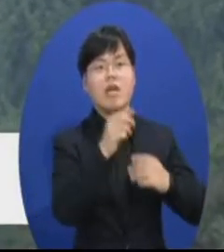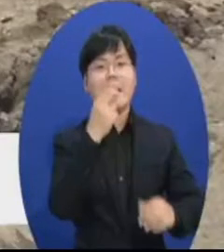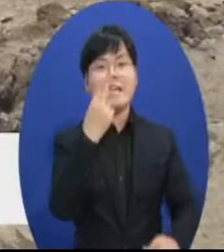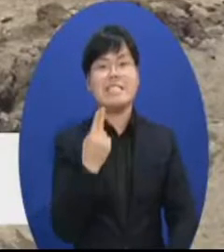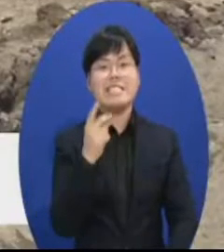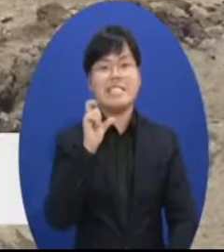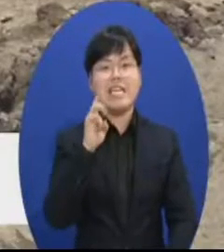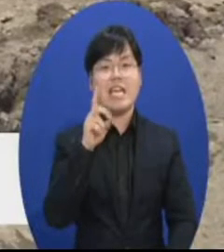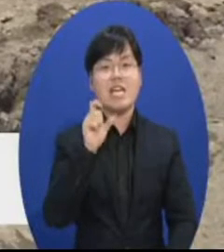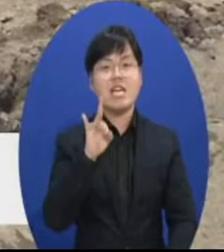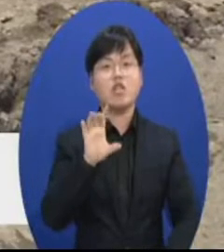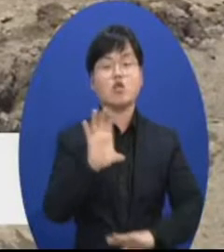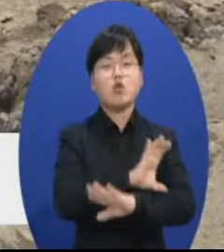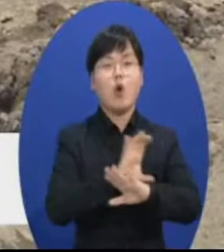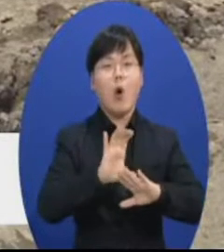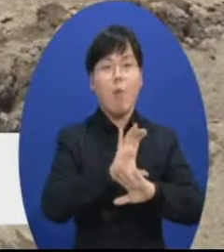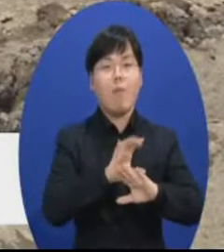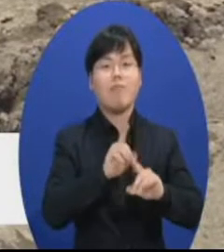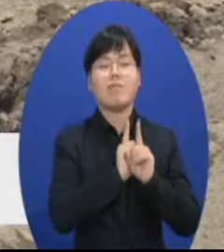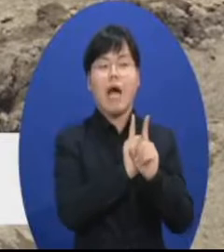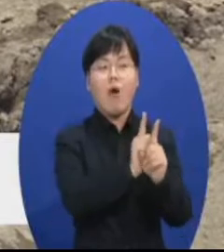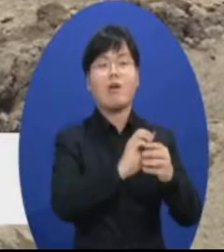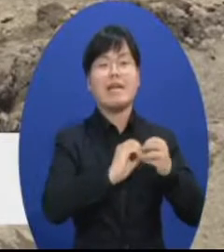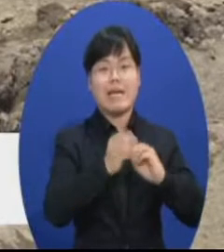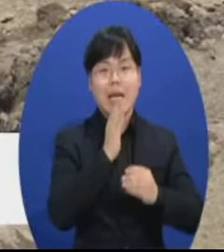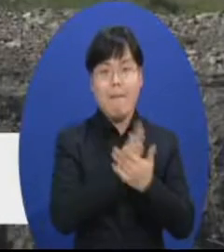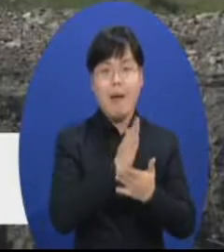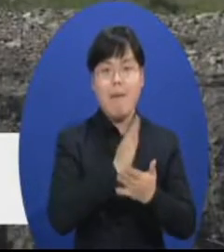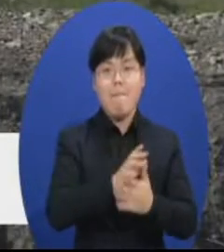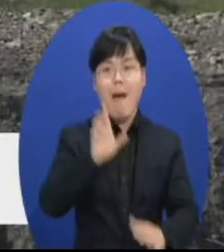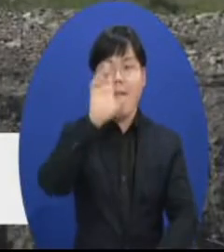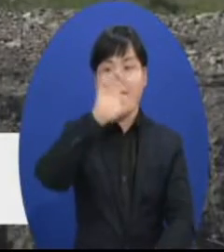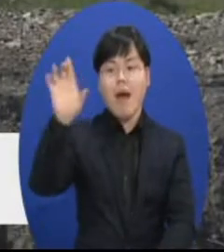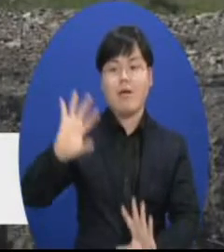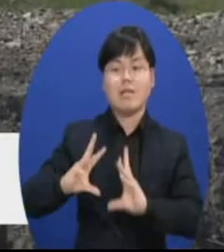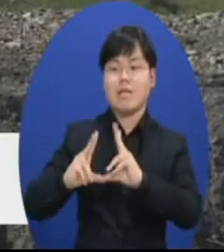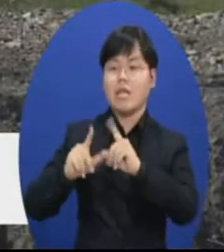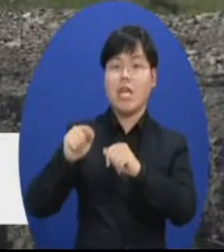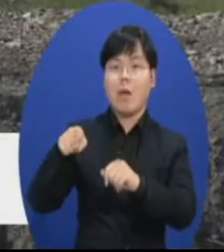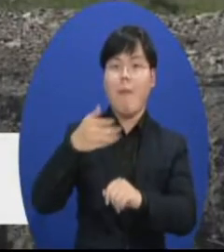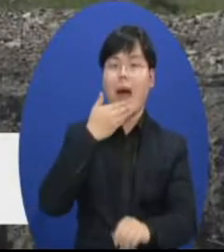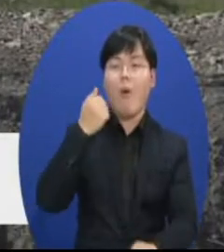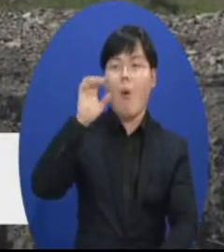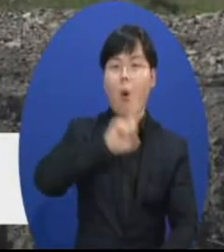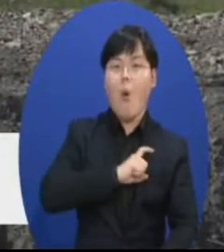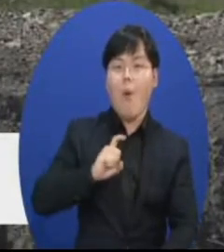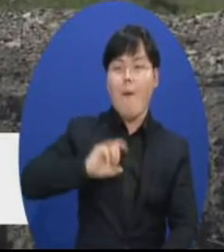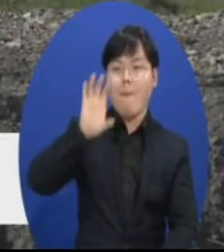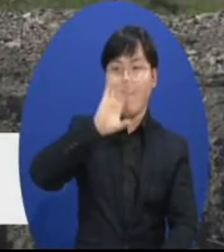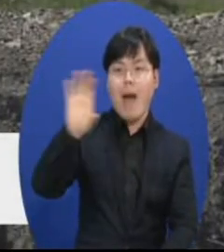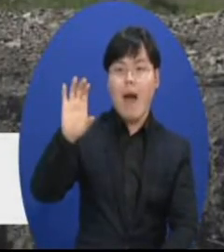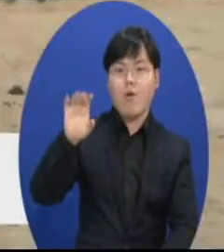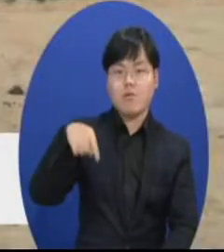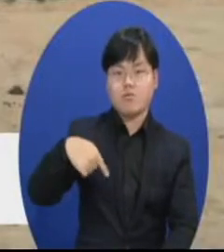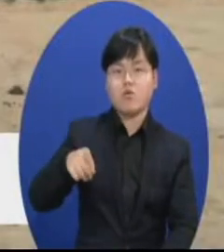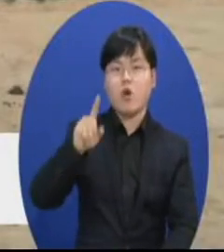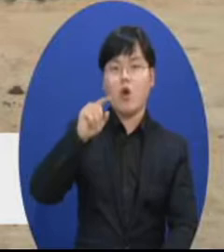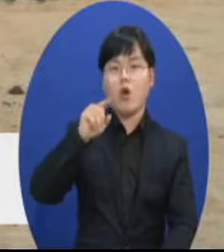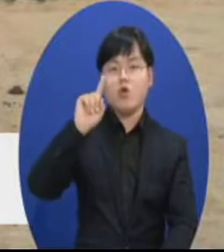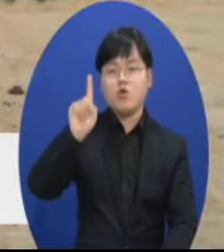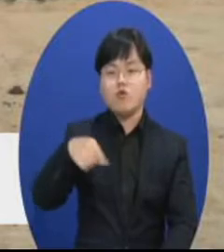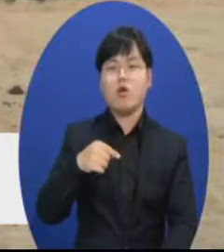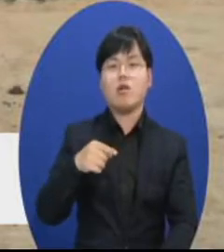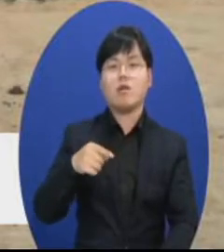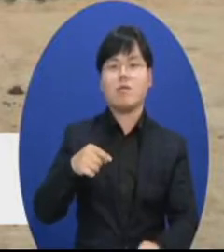нөхөн сэргээлтийг үргэлжлүүлж байгаа юм байна. Байгаль хамгаалах нөхөн сэргээх үүргээ биелүүлээгүй 33 аж ахуй нэгжийн 44 ашиглалтын болон хайгуулын тусгай